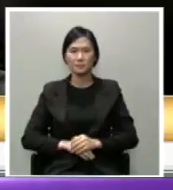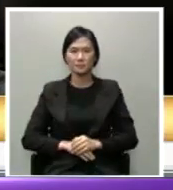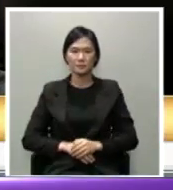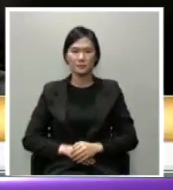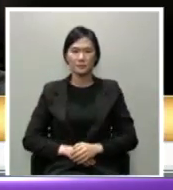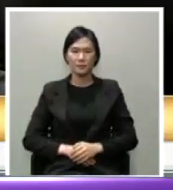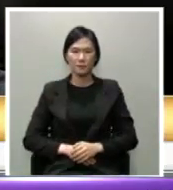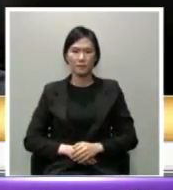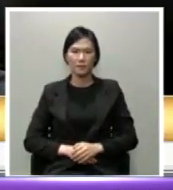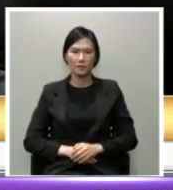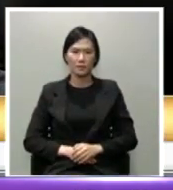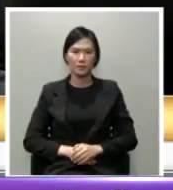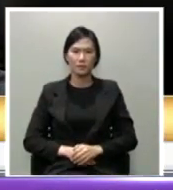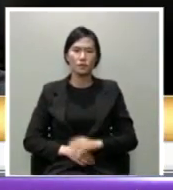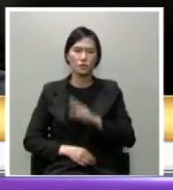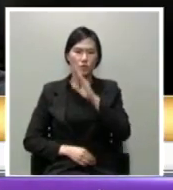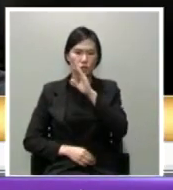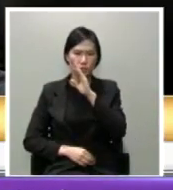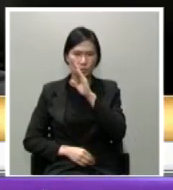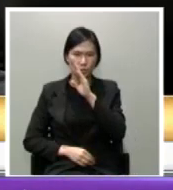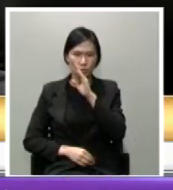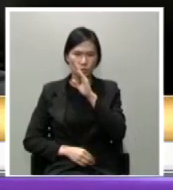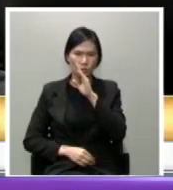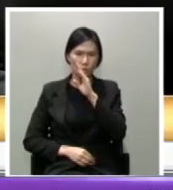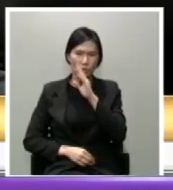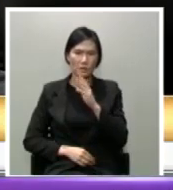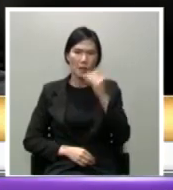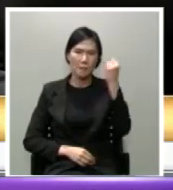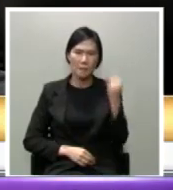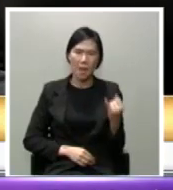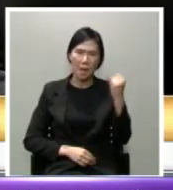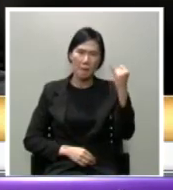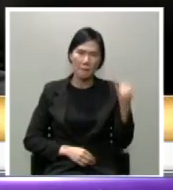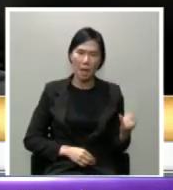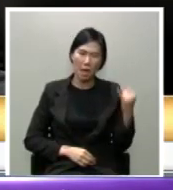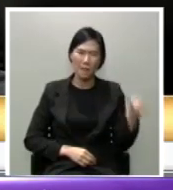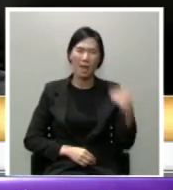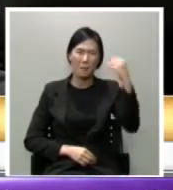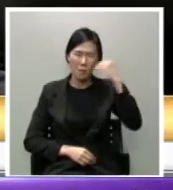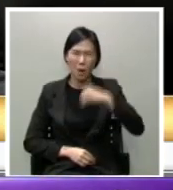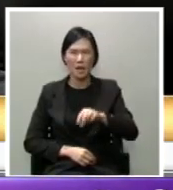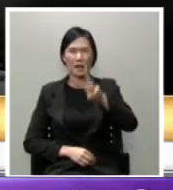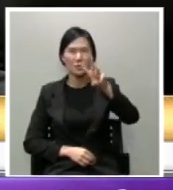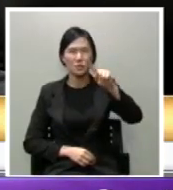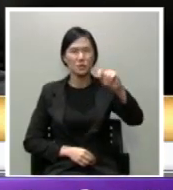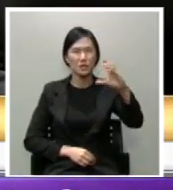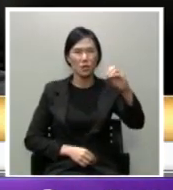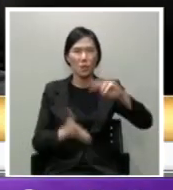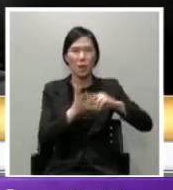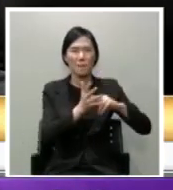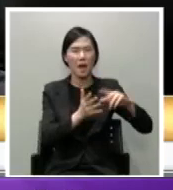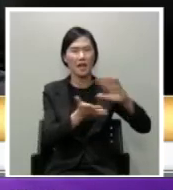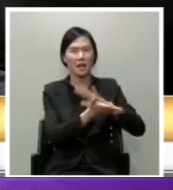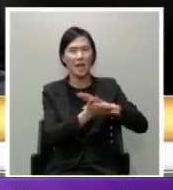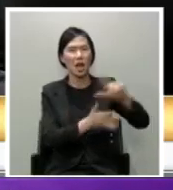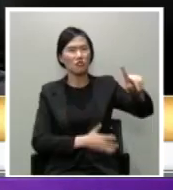ว่าถ้าหากประเทศไทยแพ้ซ้ำแพ้ซากใน WTO อีกแล้วเขาตอบโต้เราจริงเนี่ยมูล